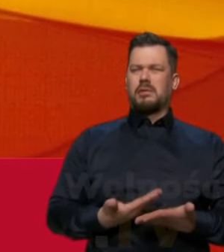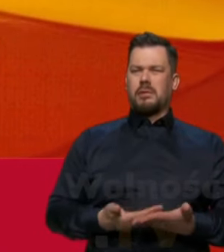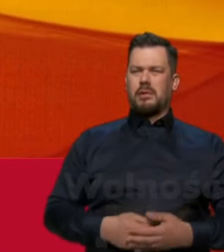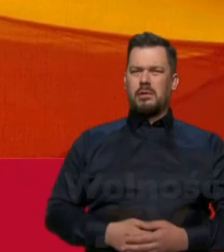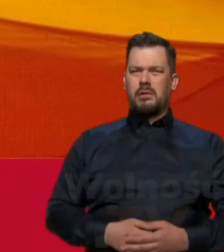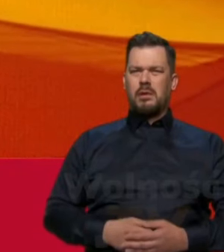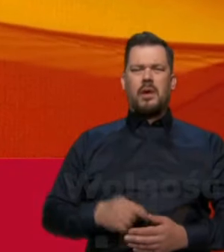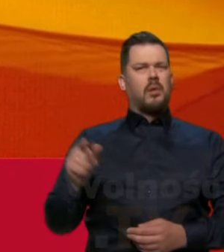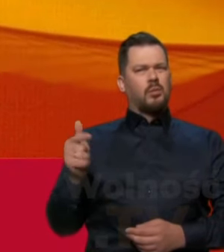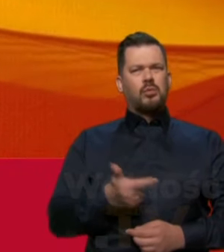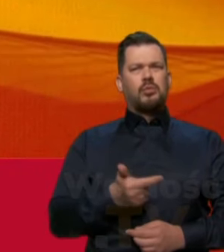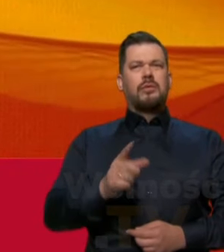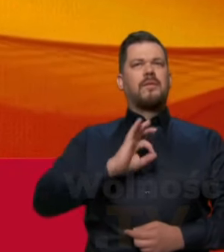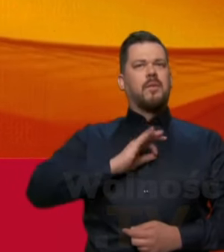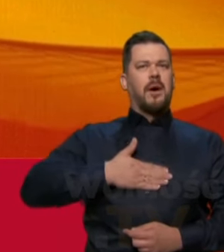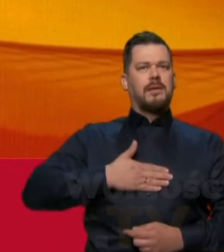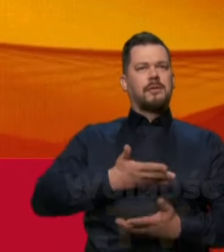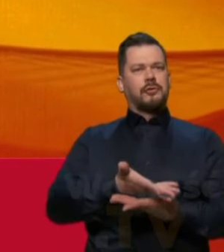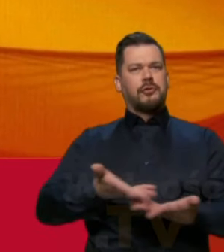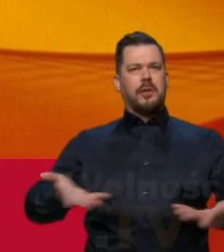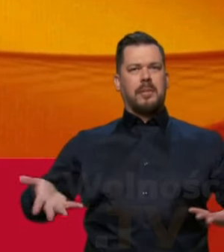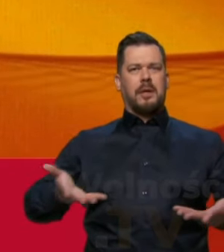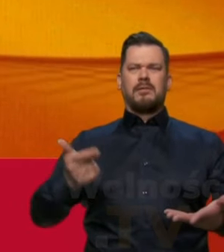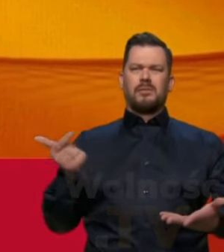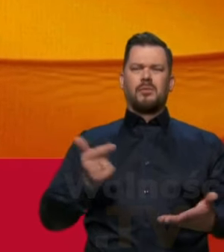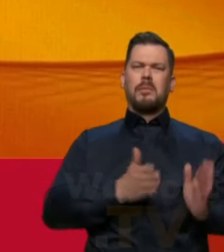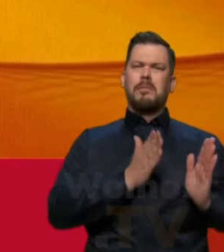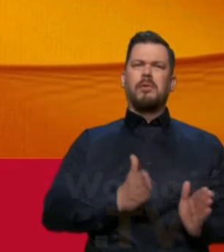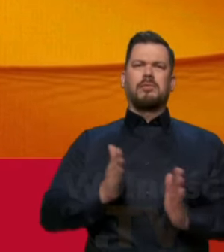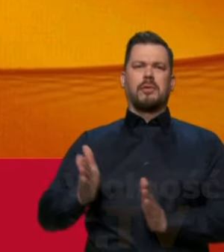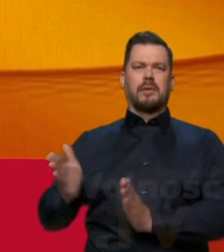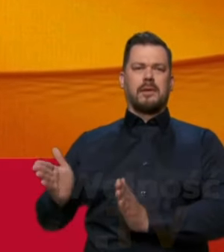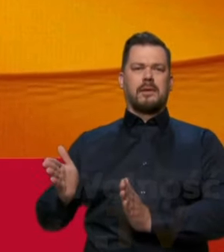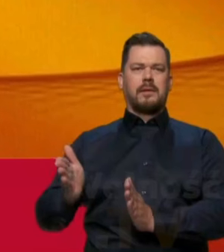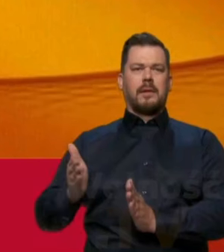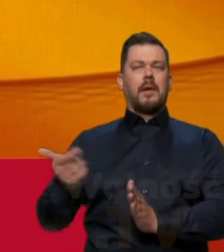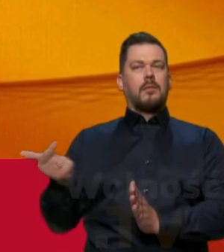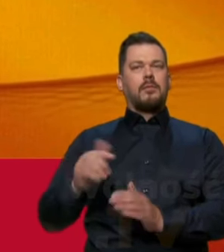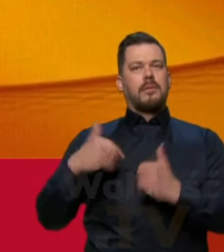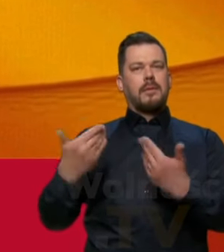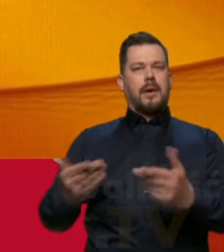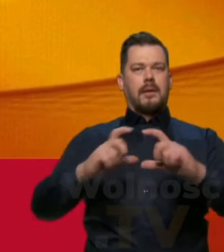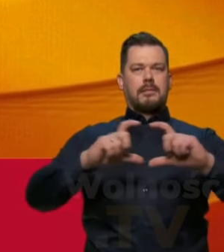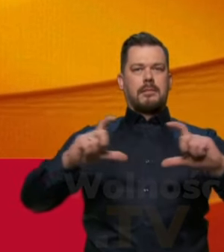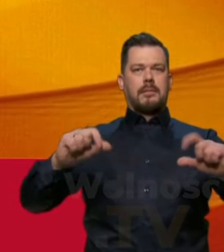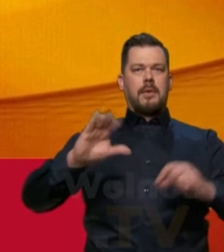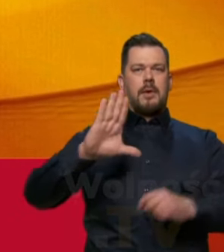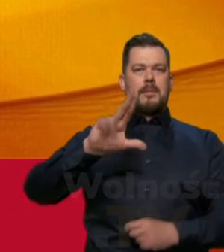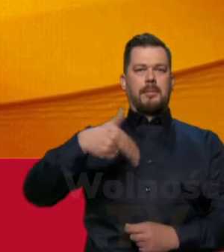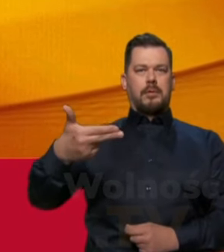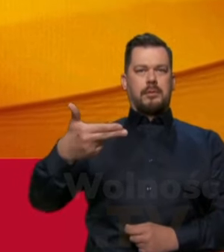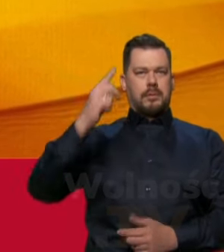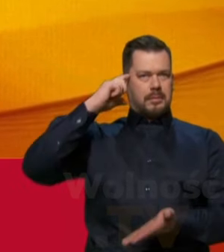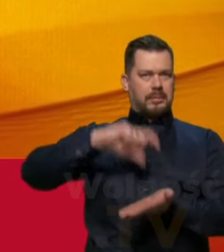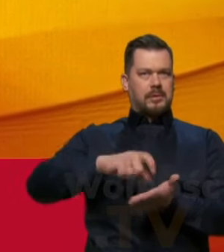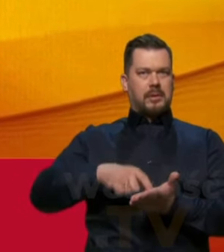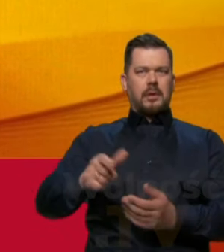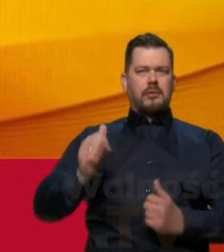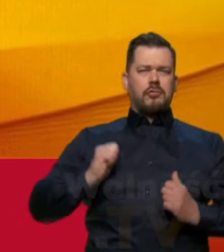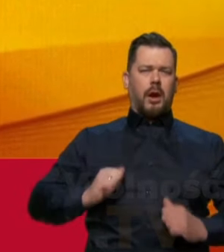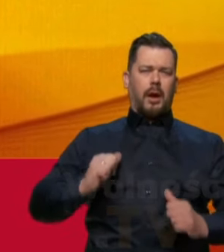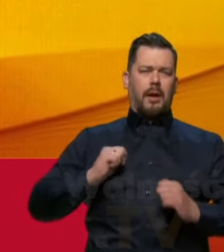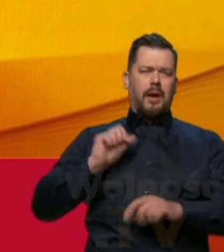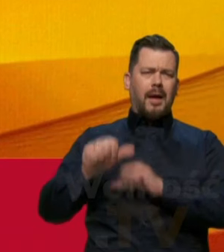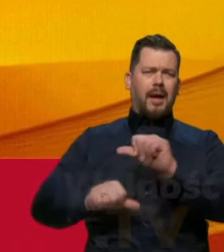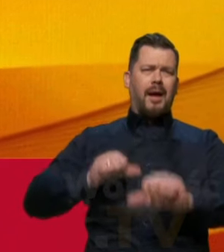uregulować stosunki własnościowe pod gruntami spółdzielni. Musimy wprowadzić bon mieszkaniowy dla tych, którzy czekają